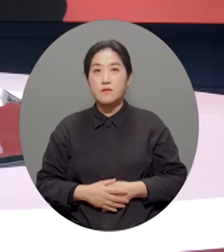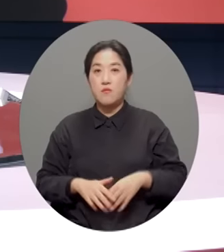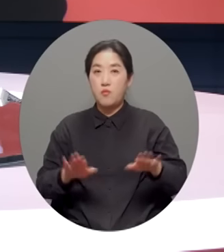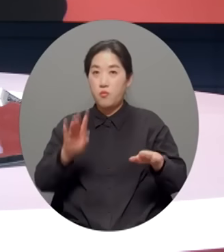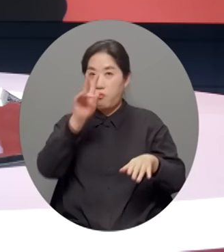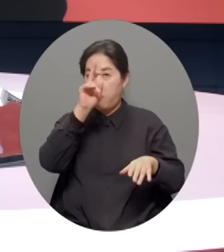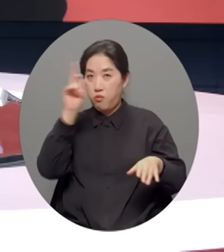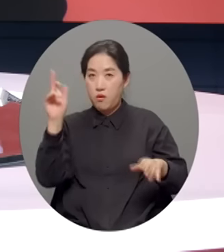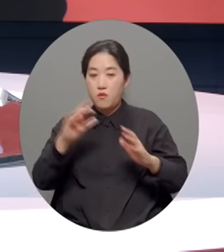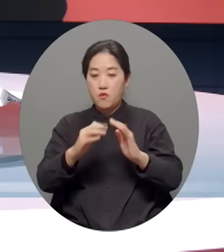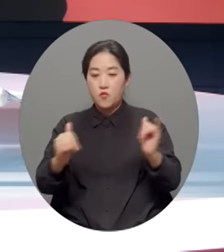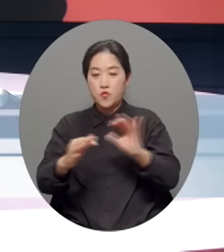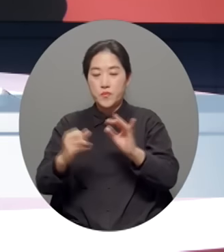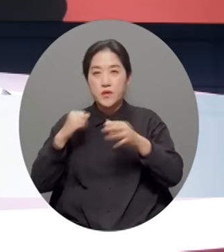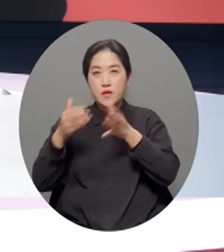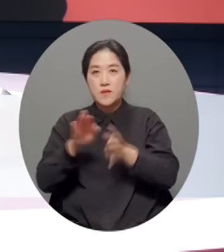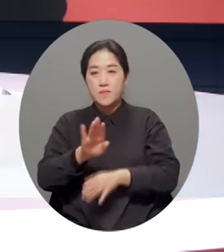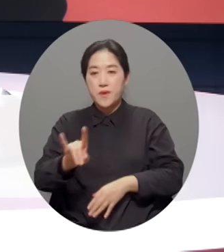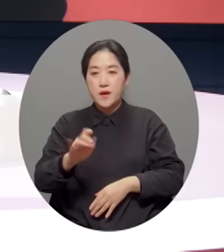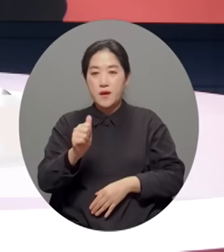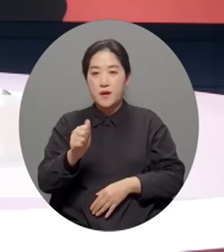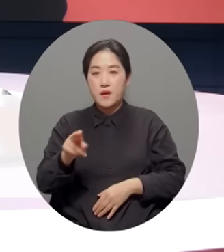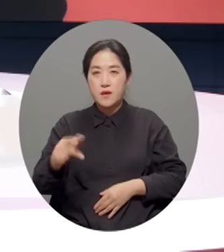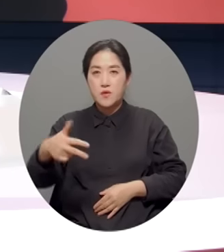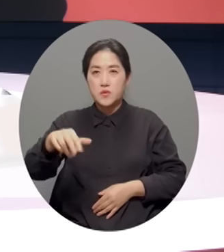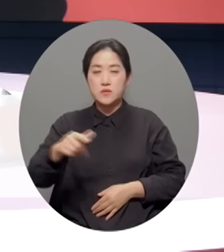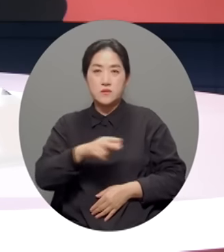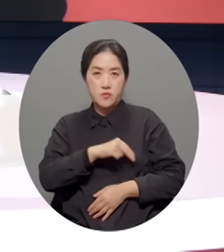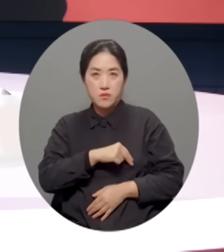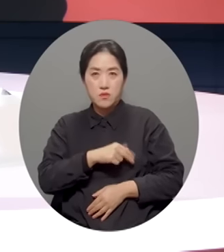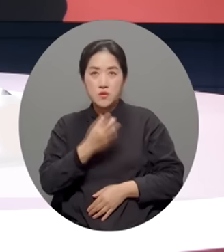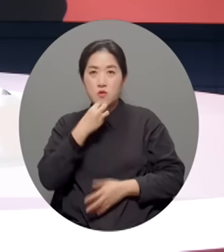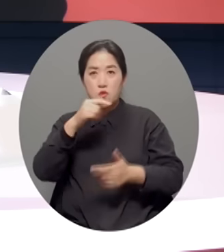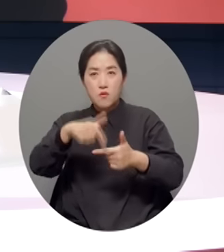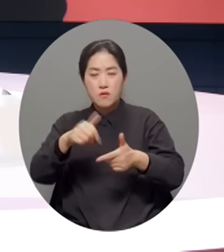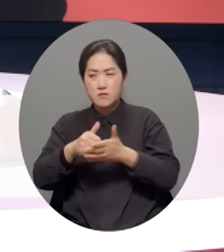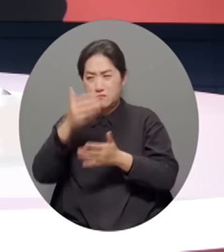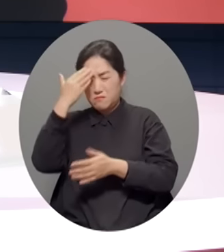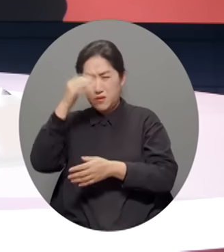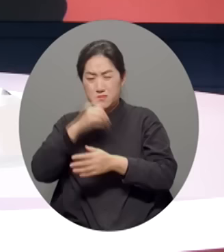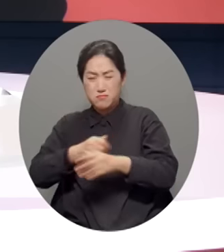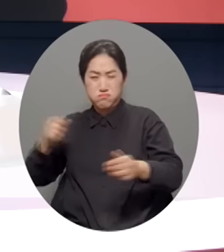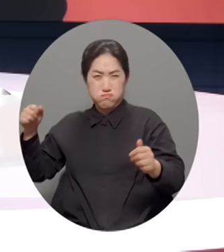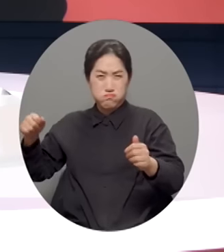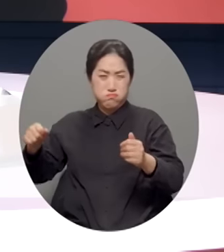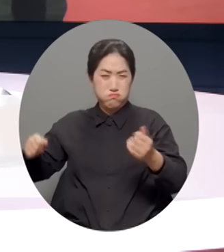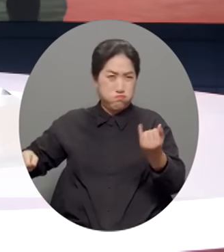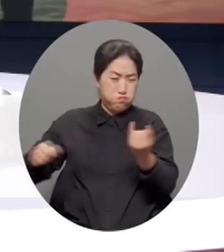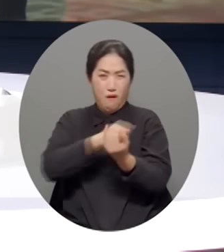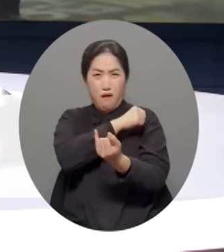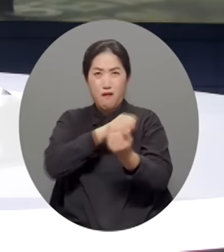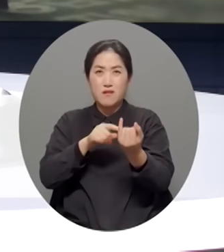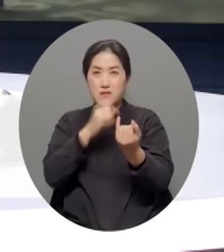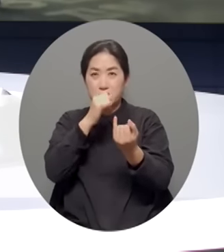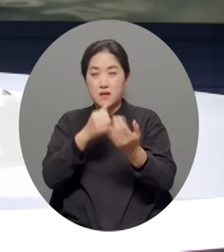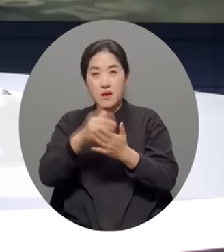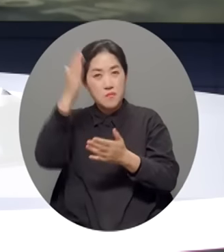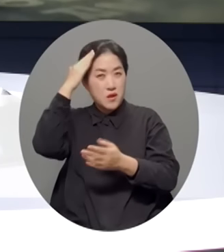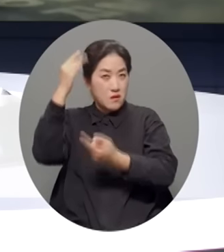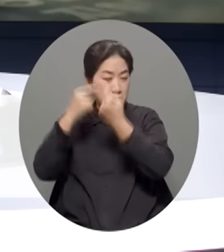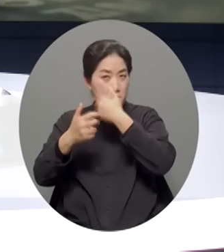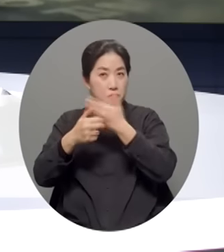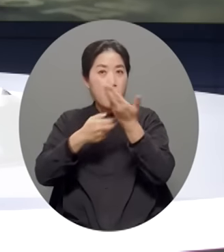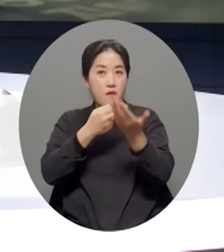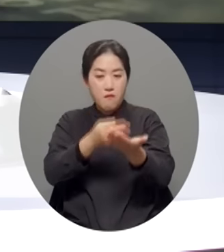오늘 오후 국민의 힘 배현진 의원이 서울 강남에서 괴한에게 피습 당했습니다 배의원 머리를 닫쳐 병원으로 옮겨졌고